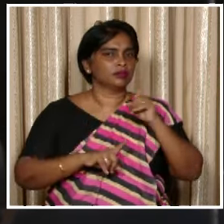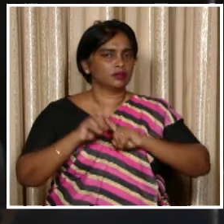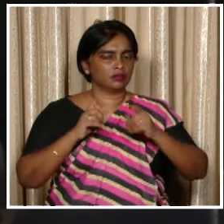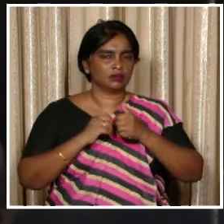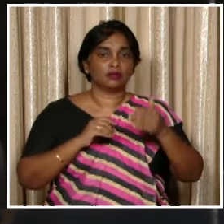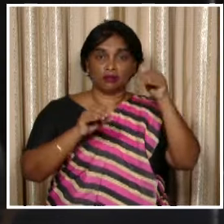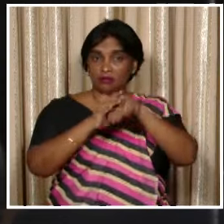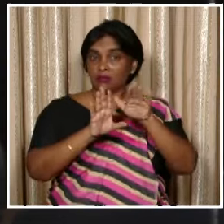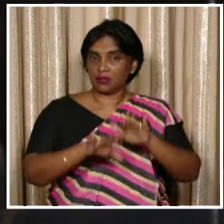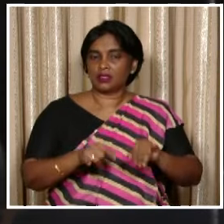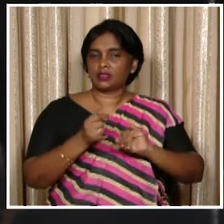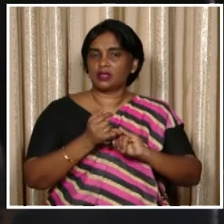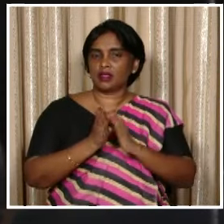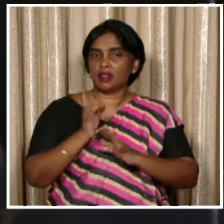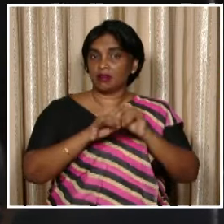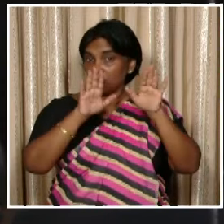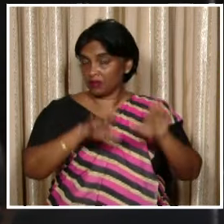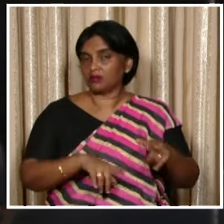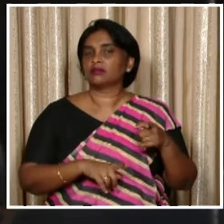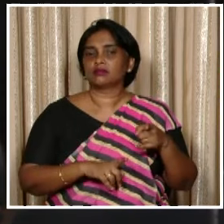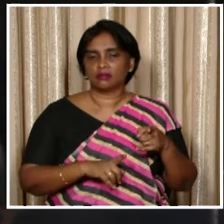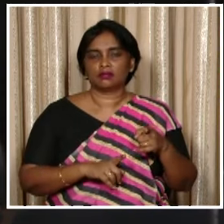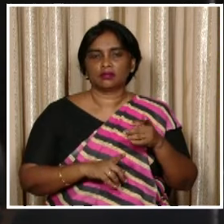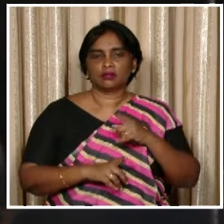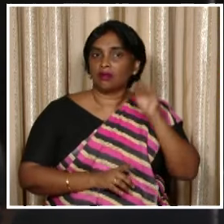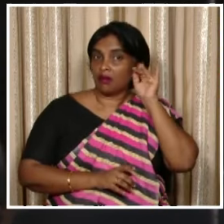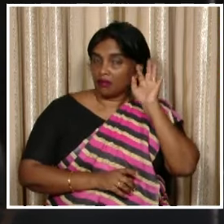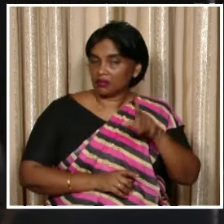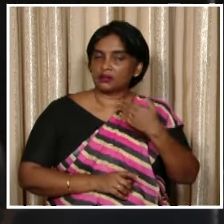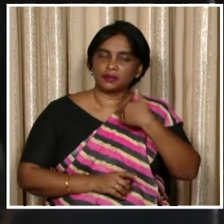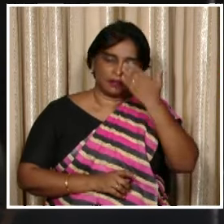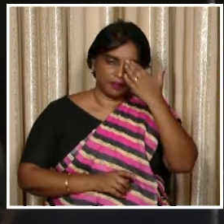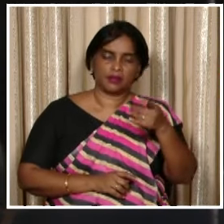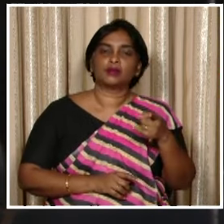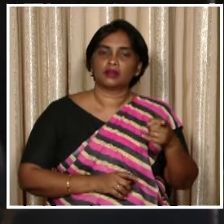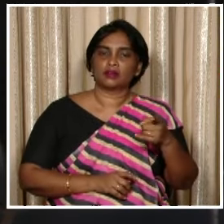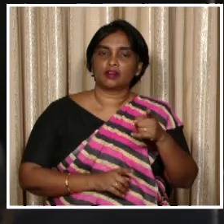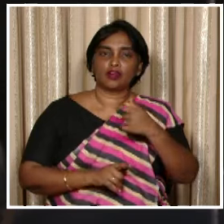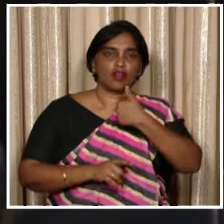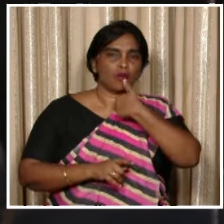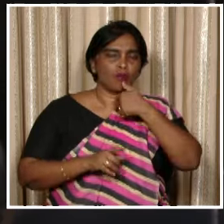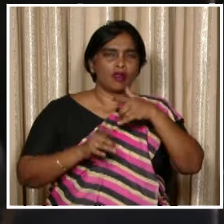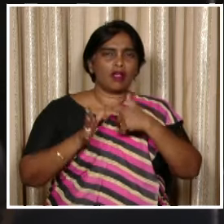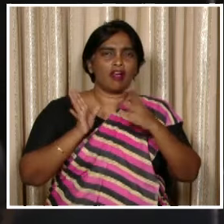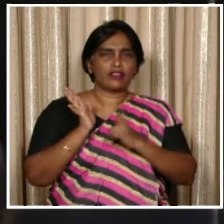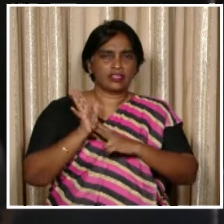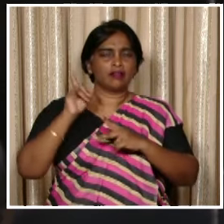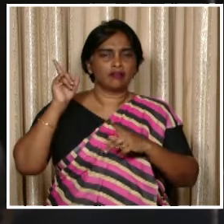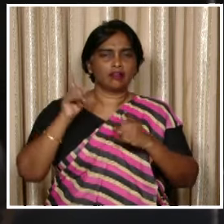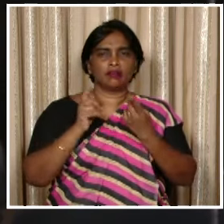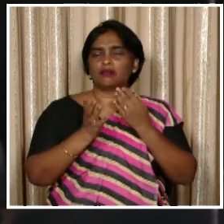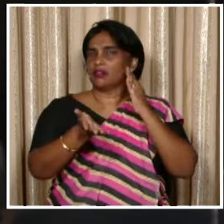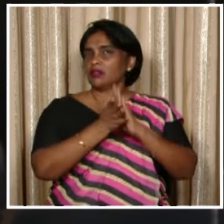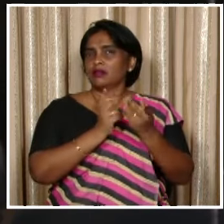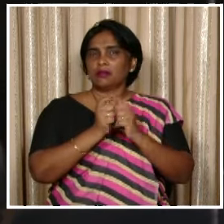කරන්න. ඔහු හිටියානම්, ෂෙහන් අමතුමා හිටියානම් ඒක අහගෙන ඉන්නවනම් කරුණා කරලා ඒ පුවක් පිටිය ප්‍රදේශයේ සීතාවක ප්‍රදේශයේ කිසිම